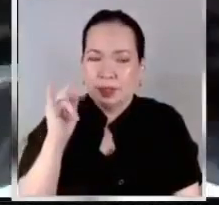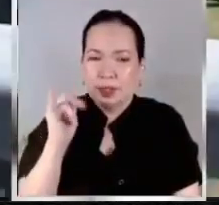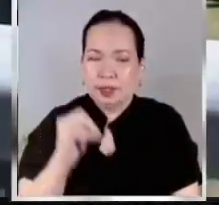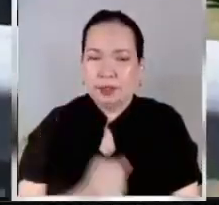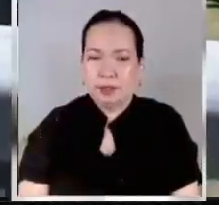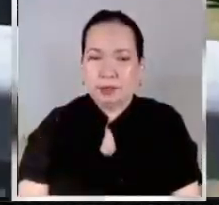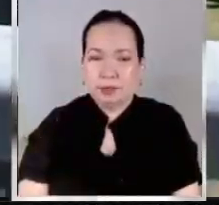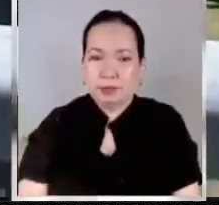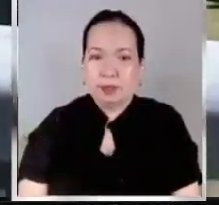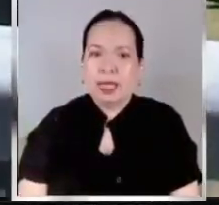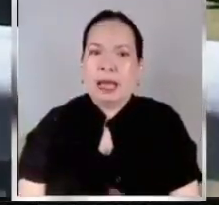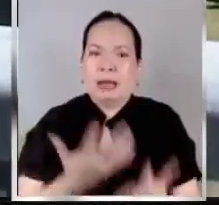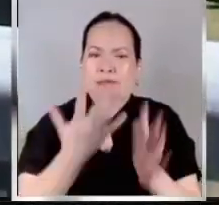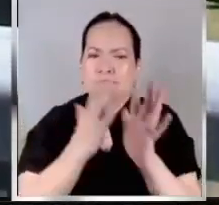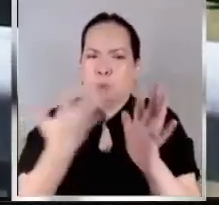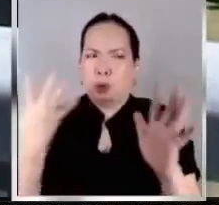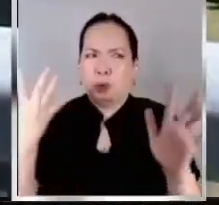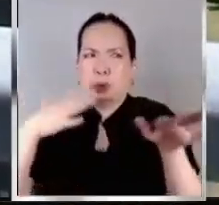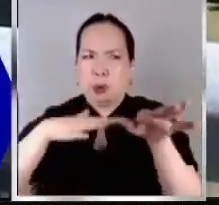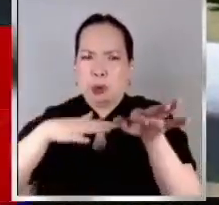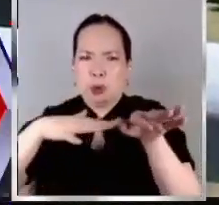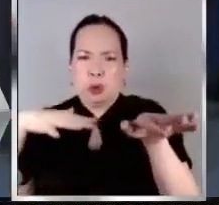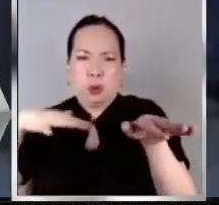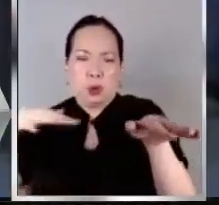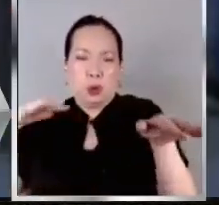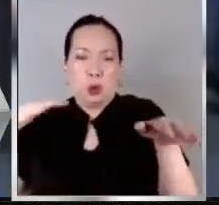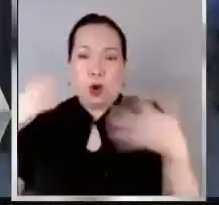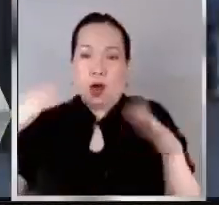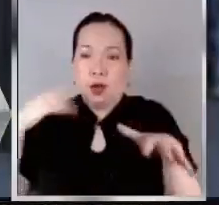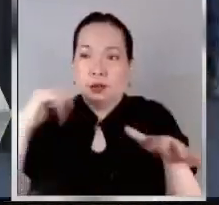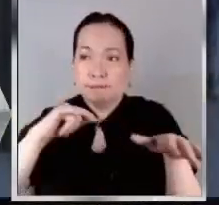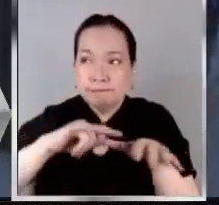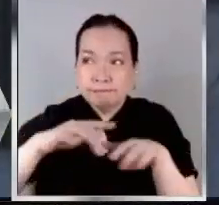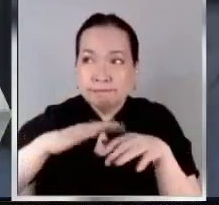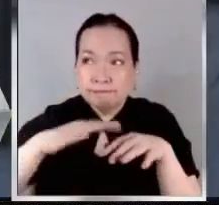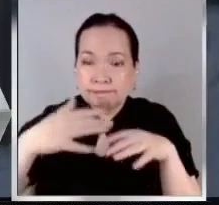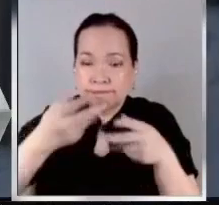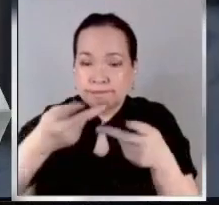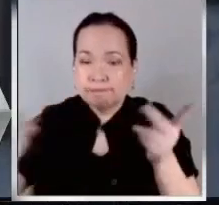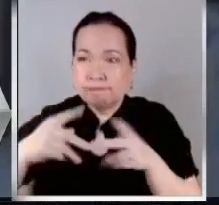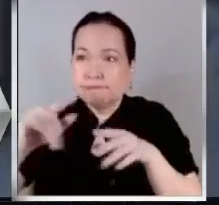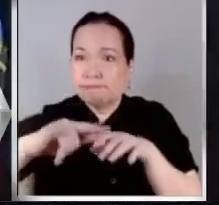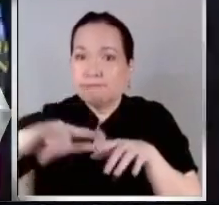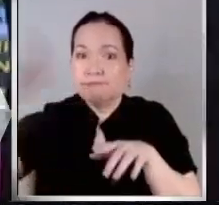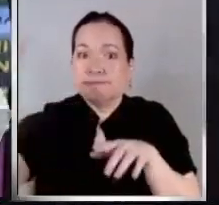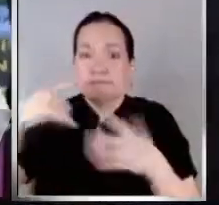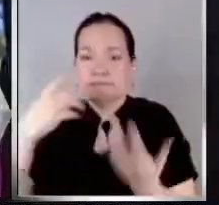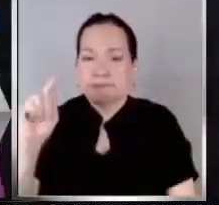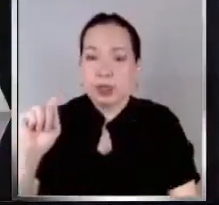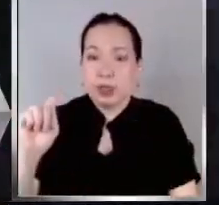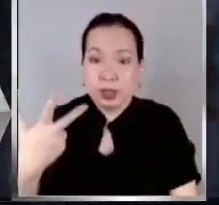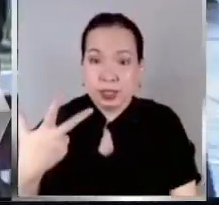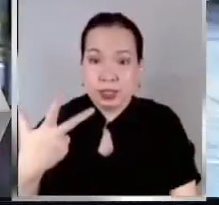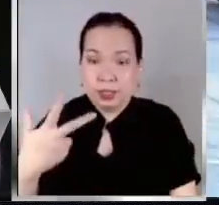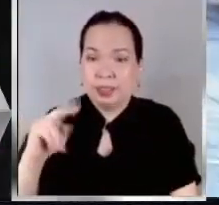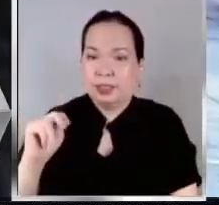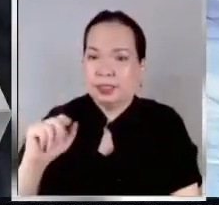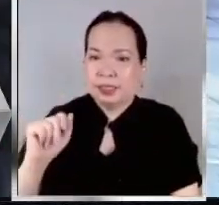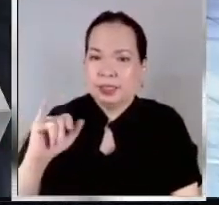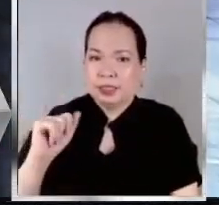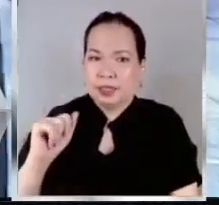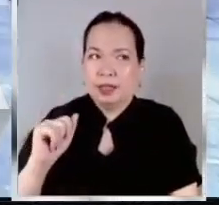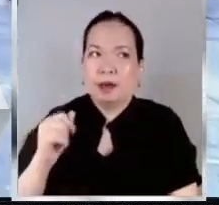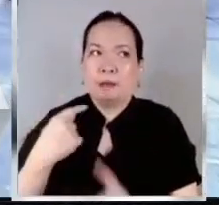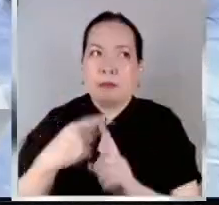Pila-pila na ang mga sasakyan na papasok sa departure area ng Terminal 3 sa Ninoy International Airport. Humahaba na rin ang mga pila sa